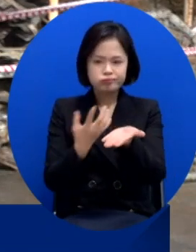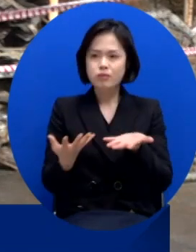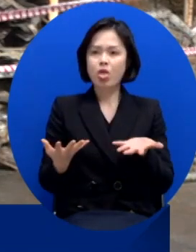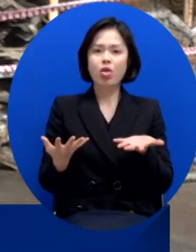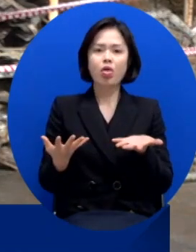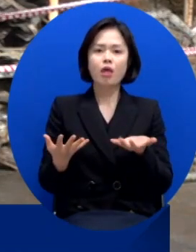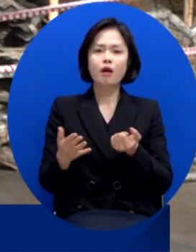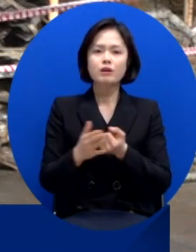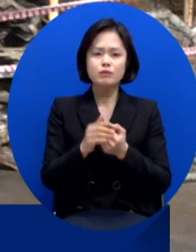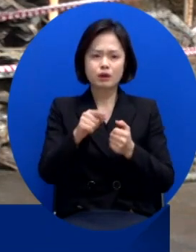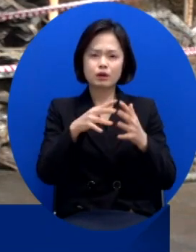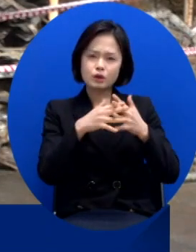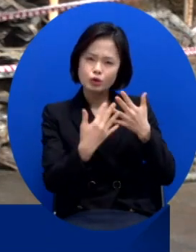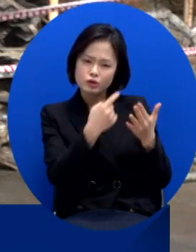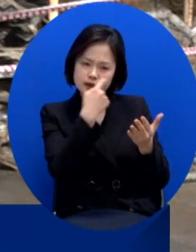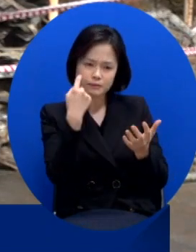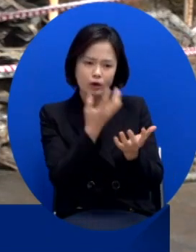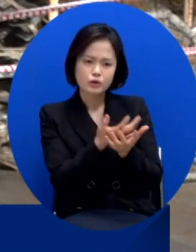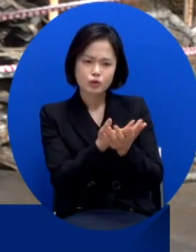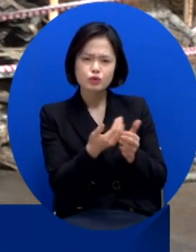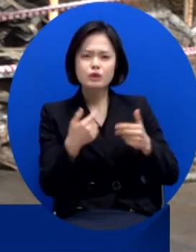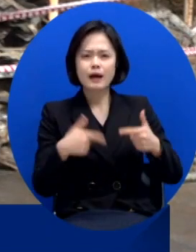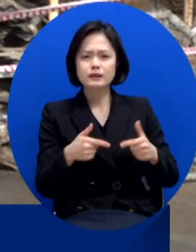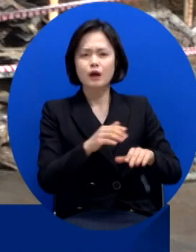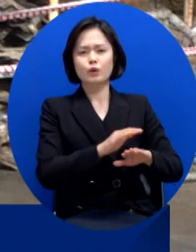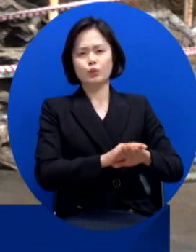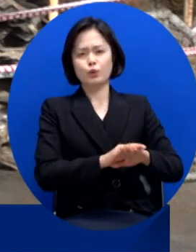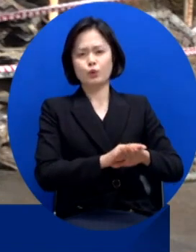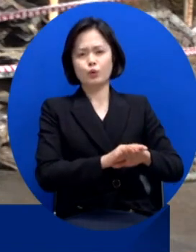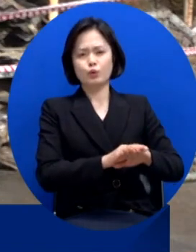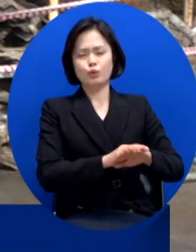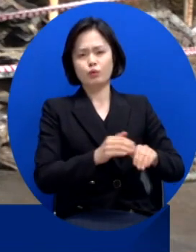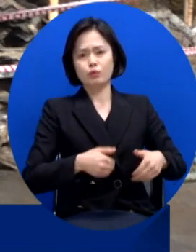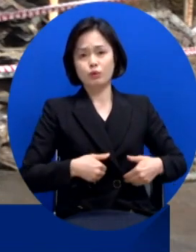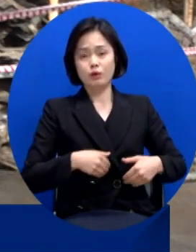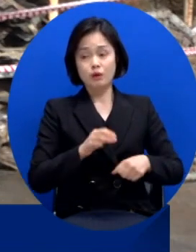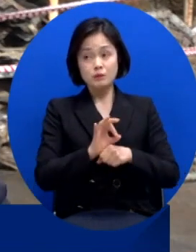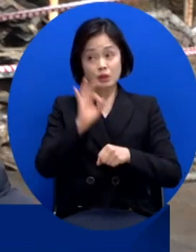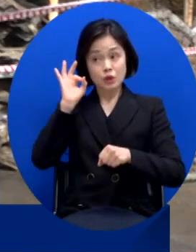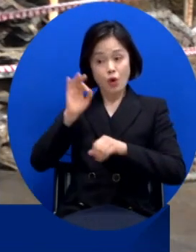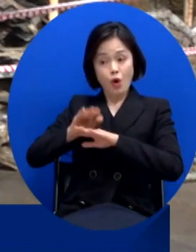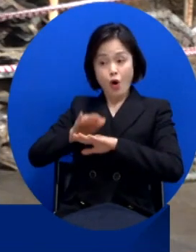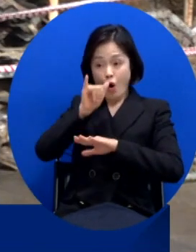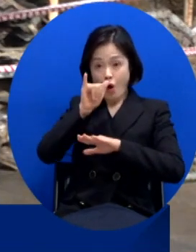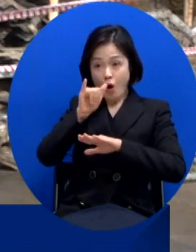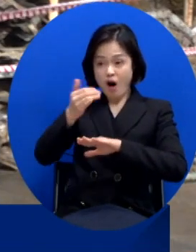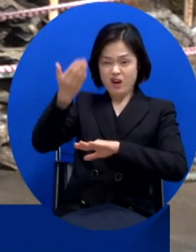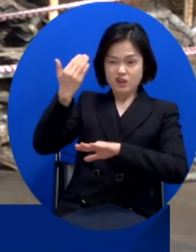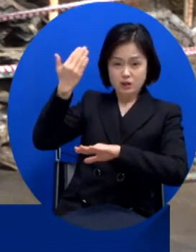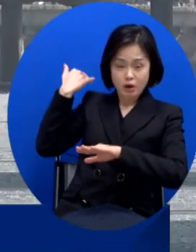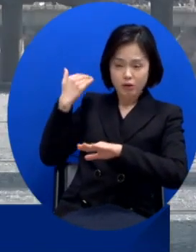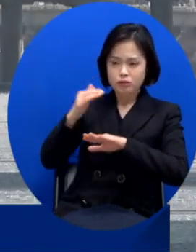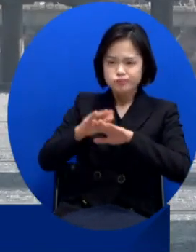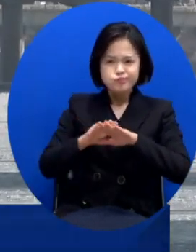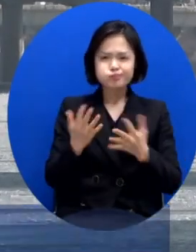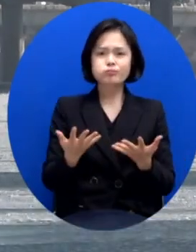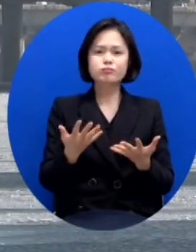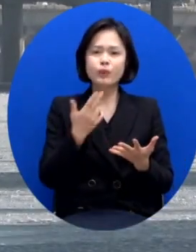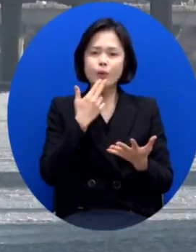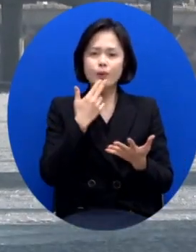찾더라구요 근데 뭐 한 10년 정도는 있는데 그 정권은 아이 없으니까